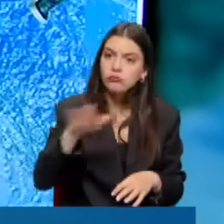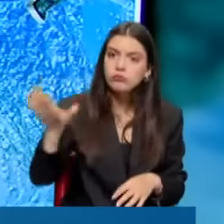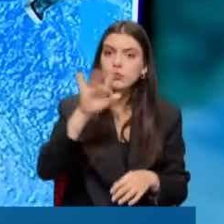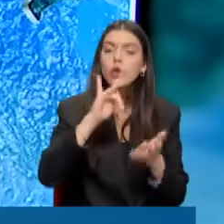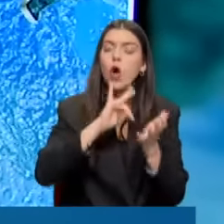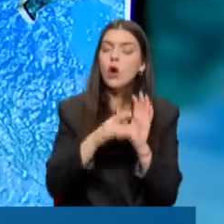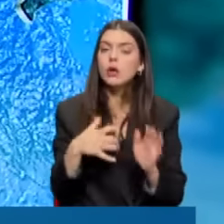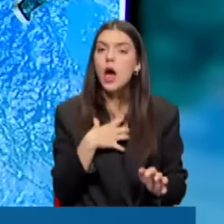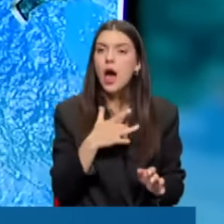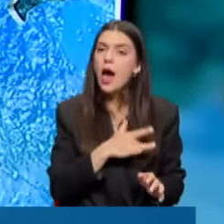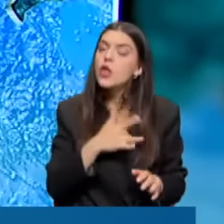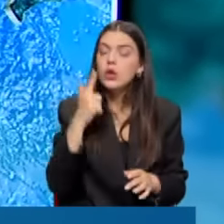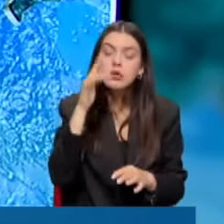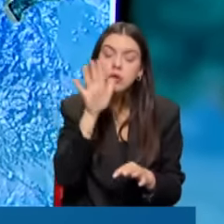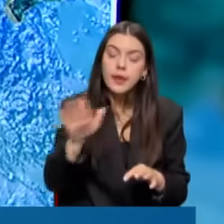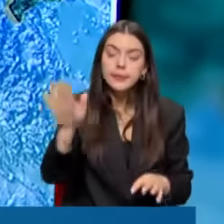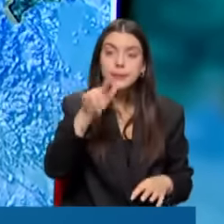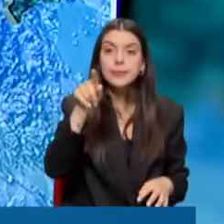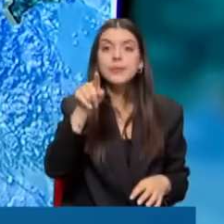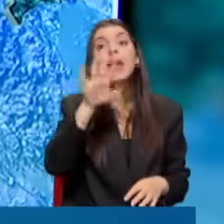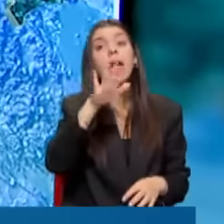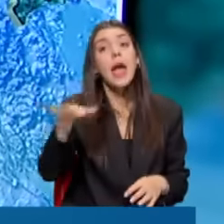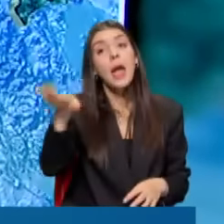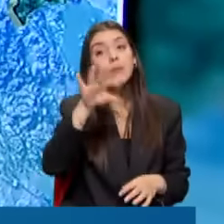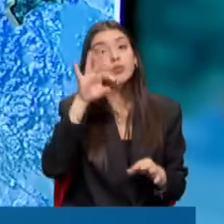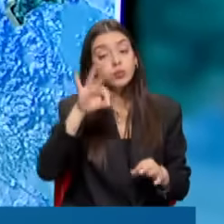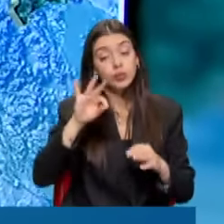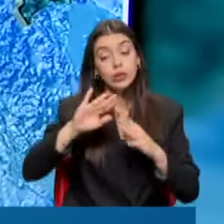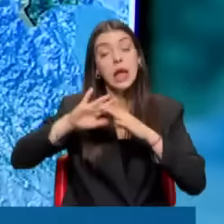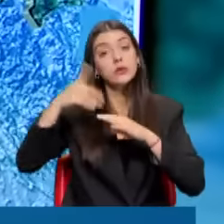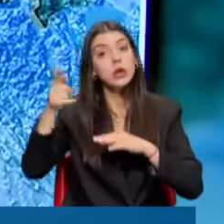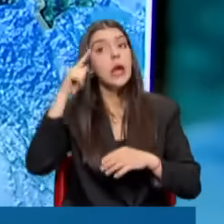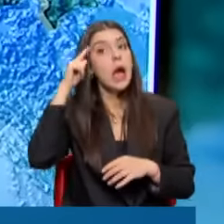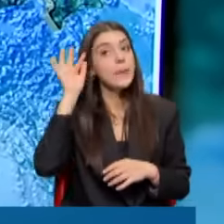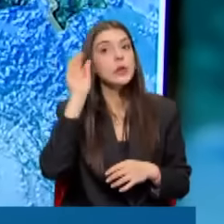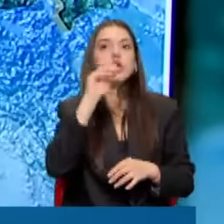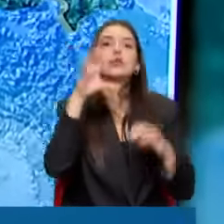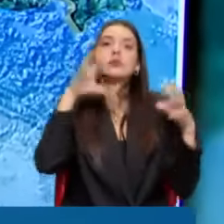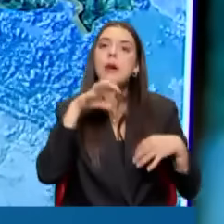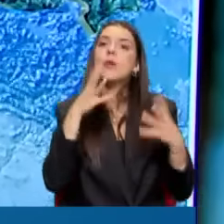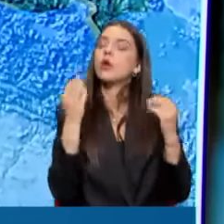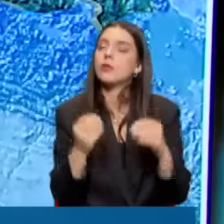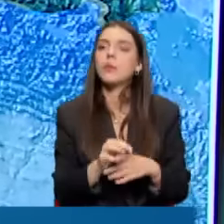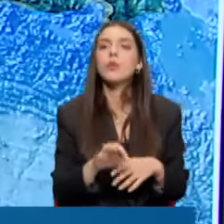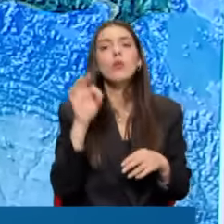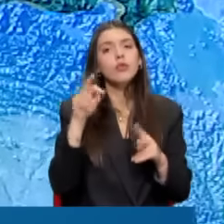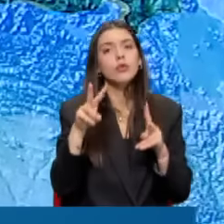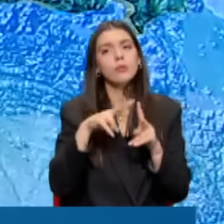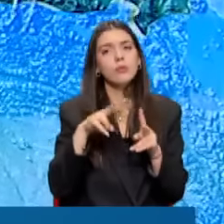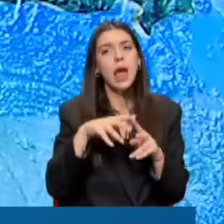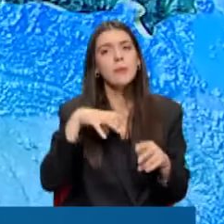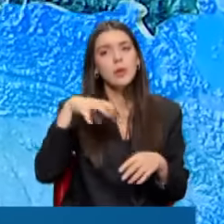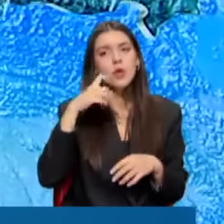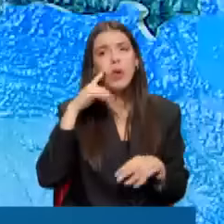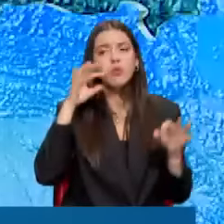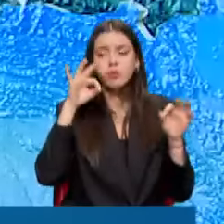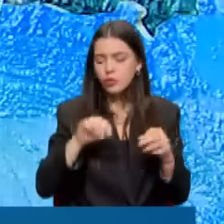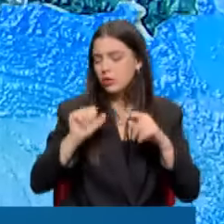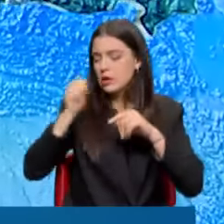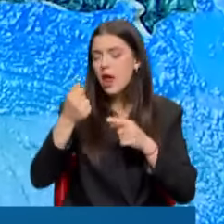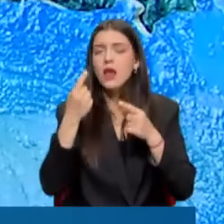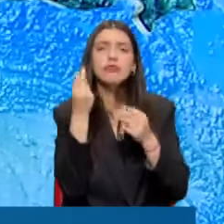itibariyle bir miktar kuvvetli sağanak yağış görülebilir bugünden söyleyelim Marmara Bölgesi Bugünden yarına çok önemli bir değişim